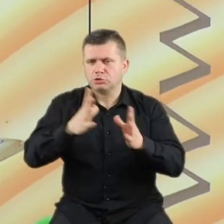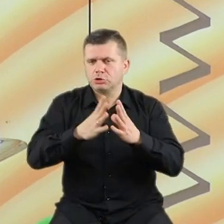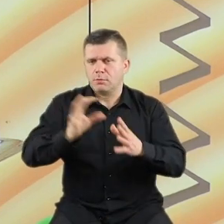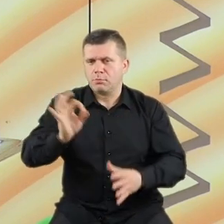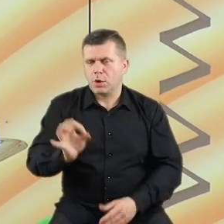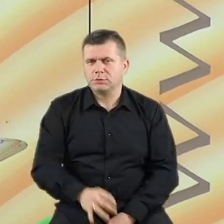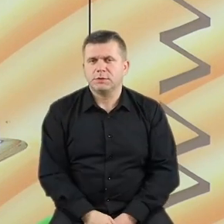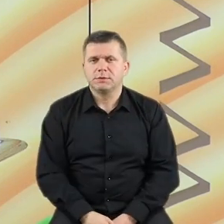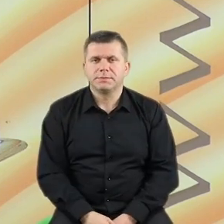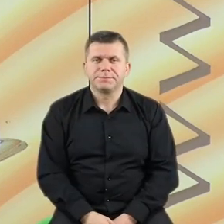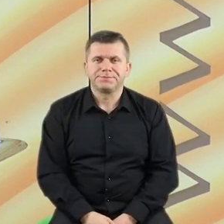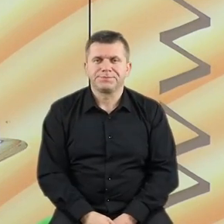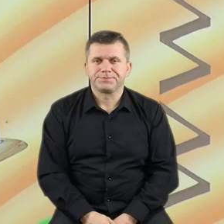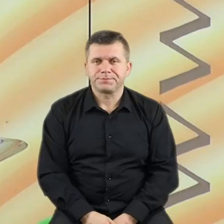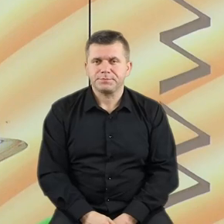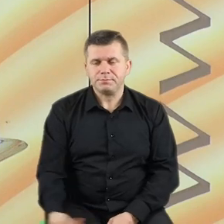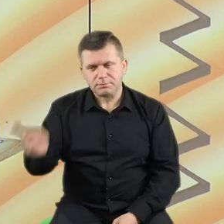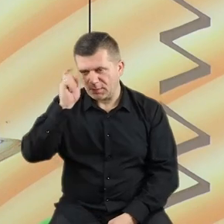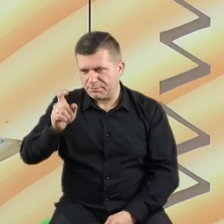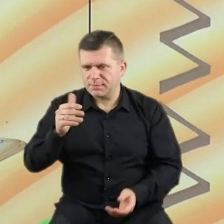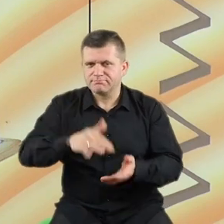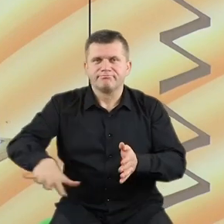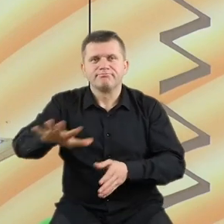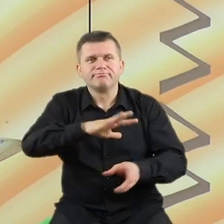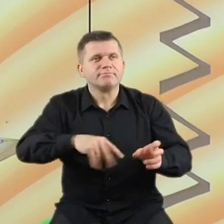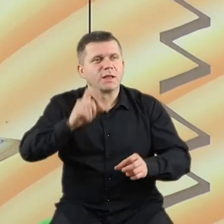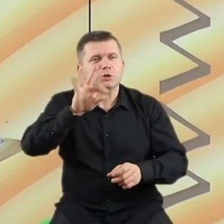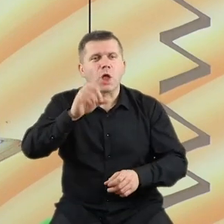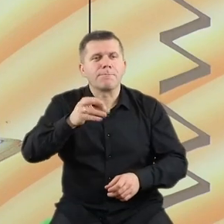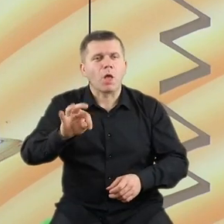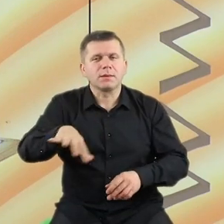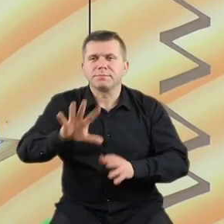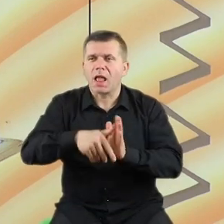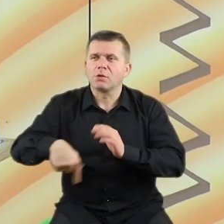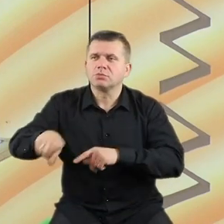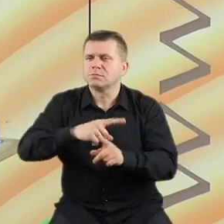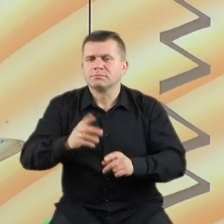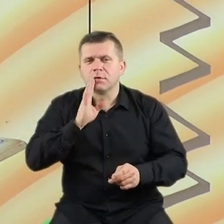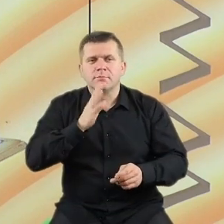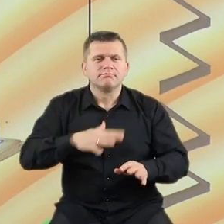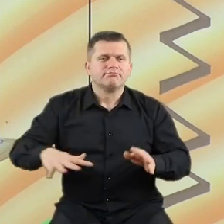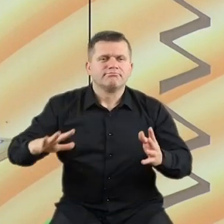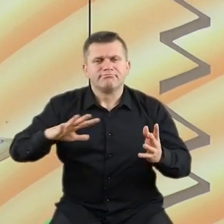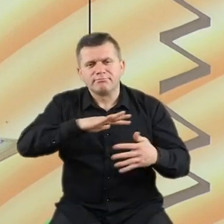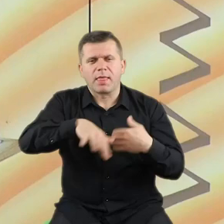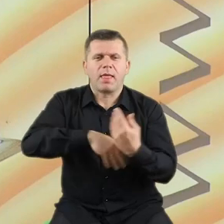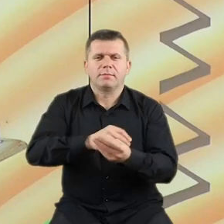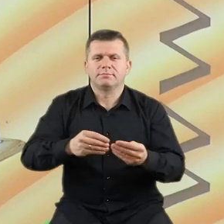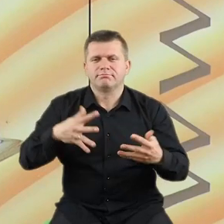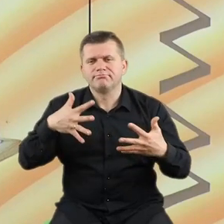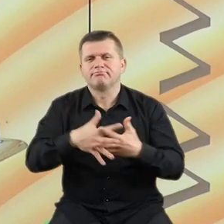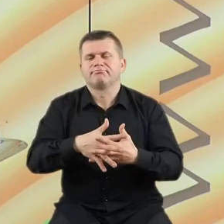sporo. No ale ta niemieckość mnie fascynuje, ale w ogóle mnie też bardzo fascynuje to takie przenikanie się tego